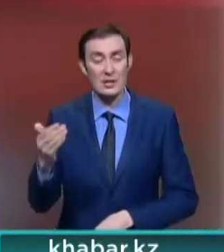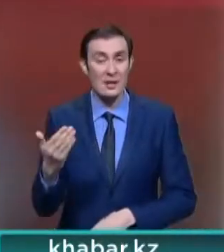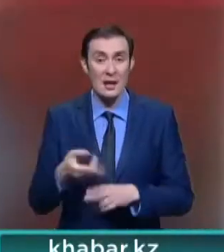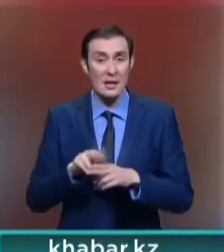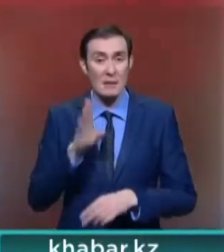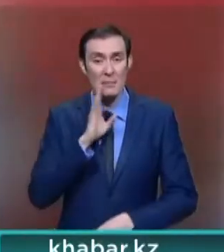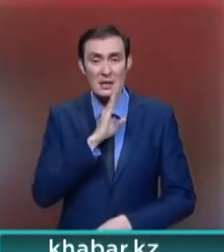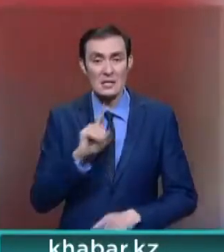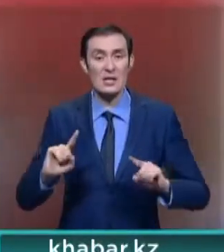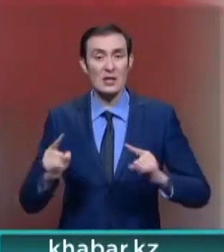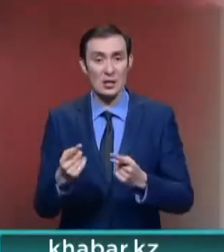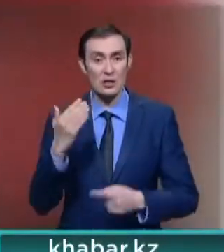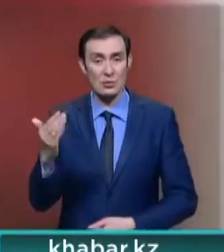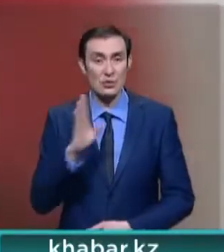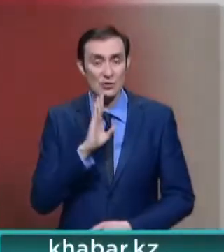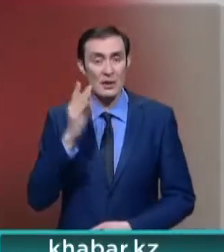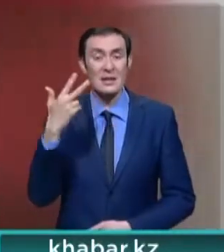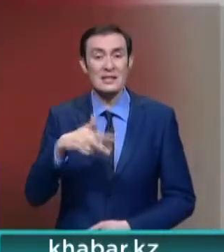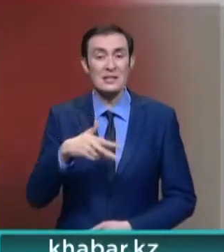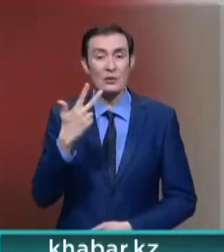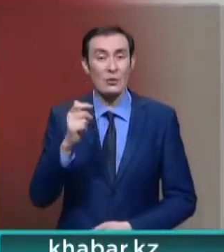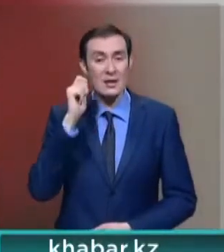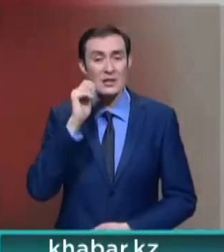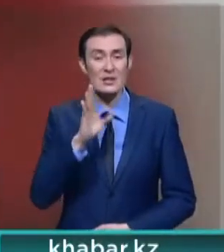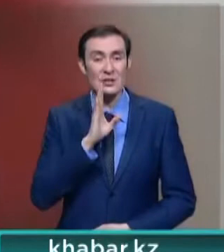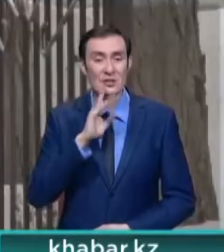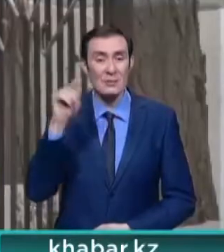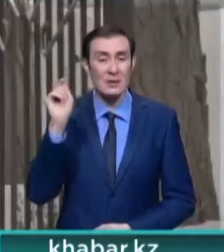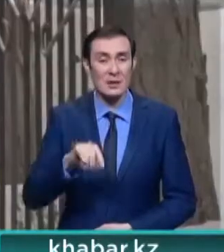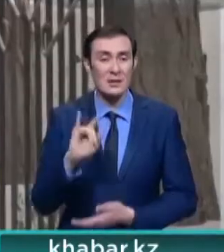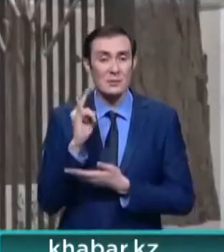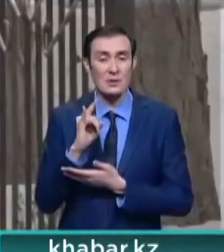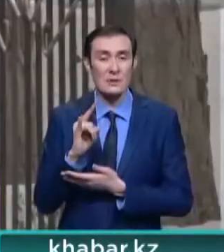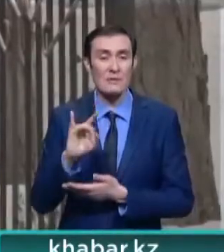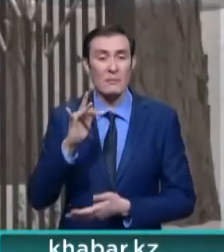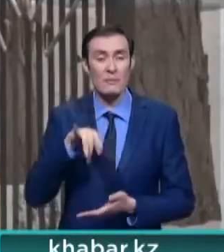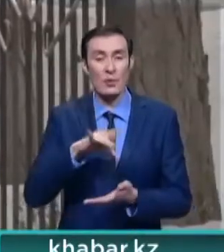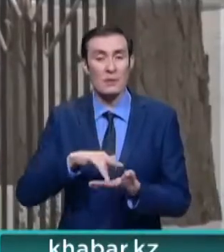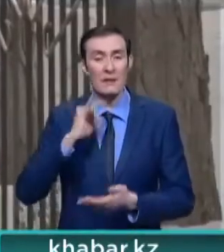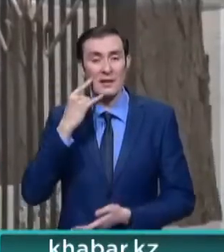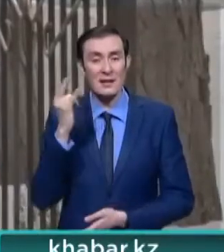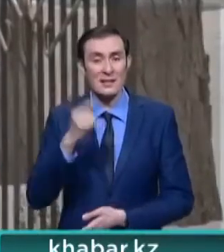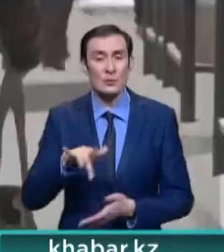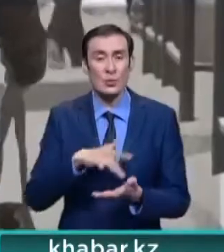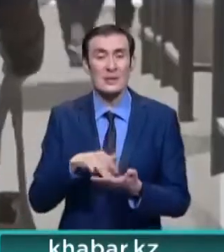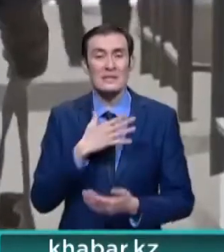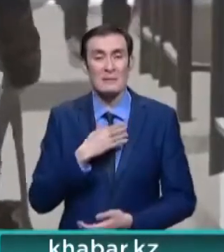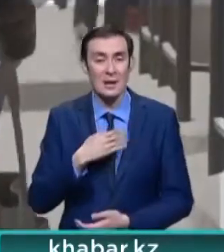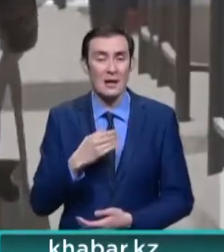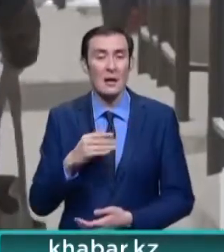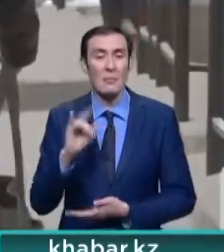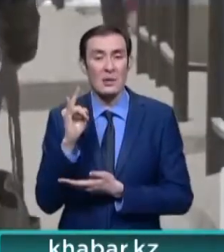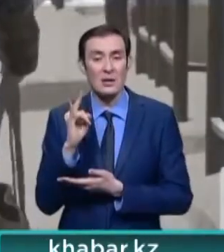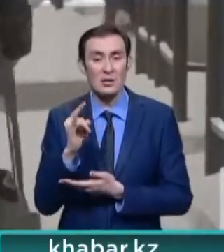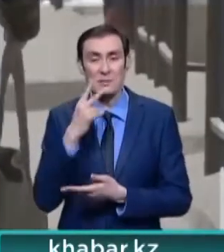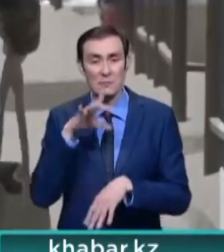нерадивой матери и задержать ее. Как выяснилось, 33-летняя женщина приехала с ребенком в Павлодар на такси из города Семей.